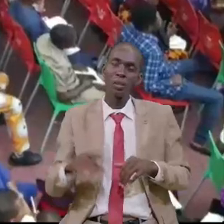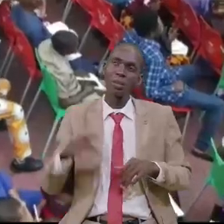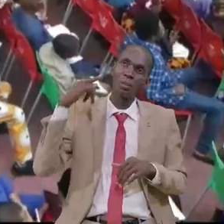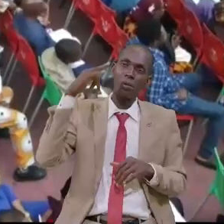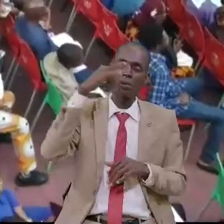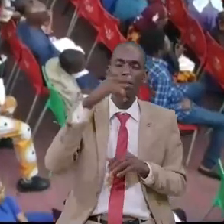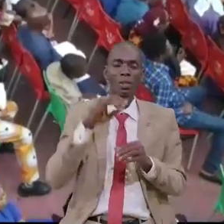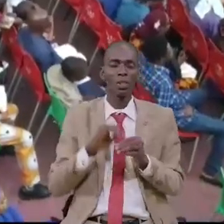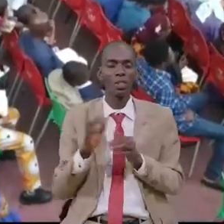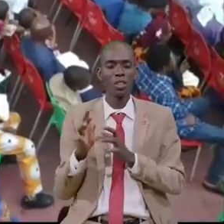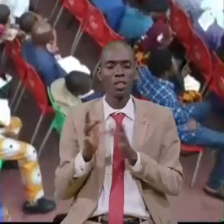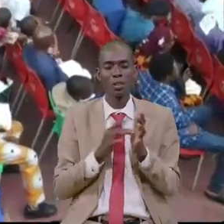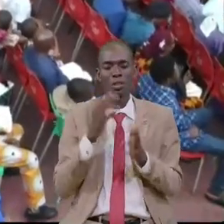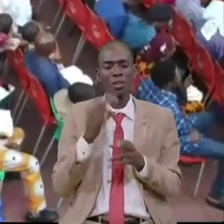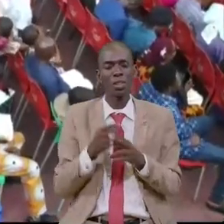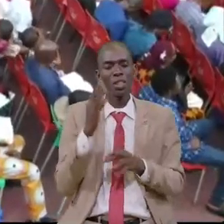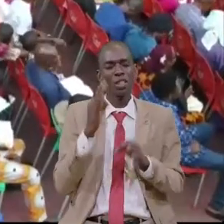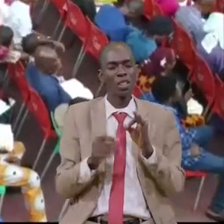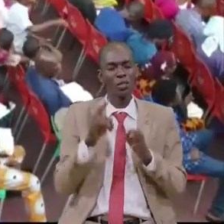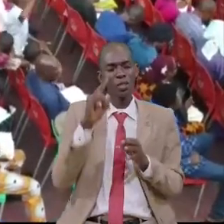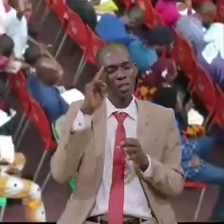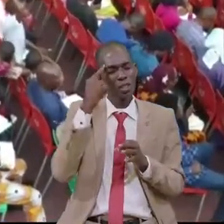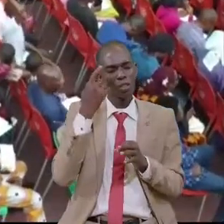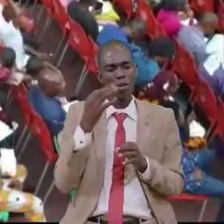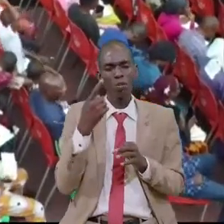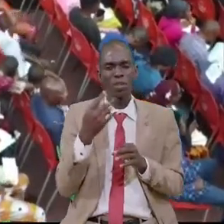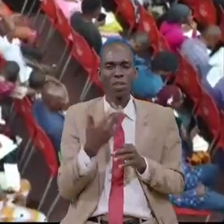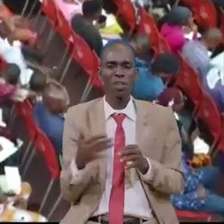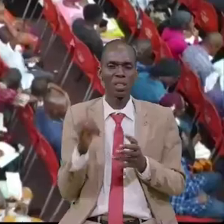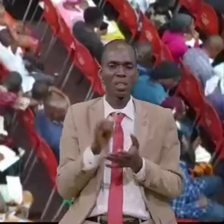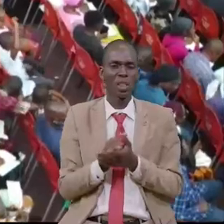Et tu penses aux choses qui ont tué des gens.